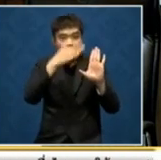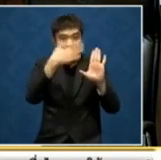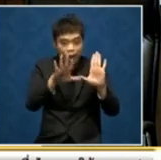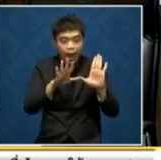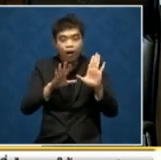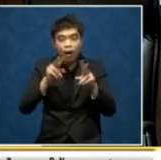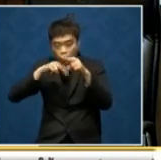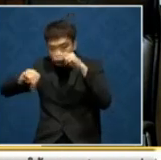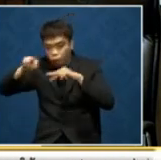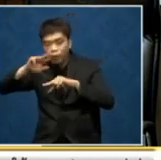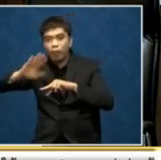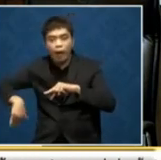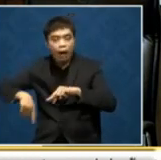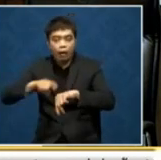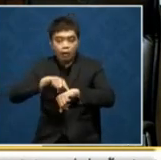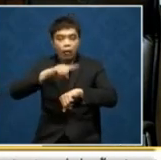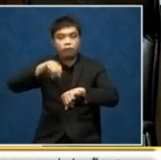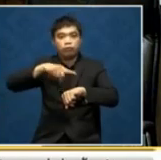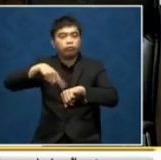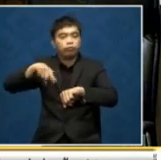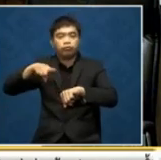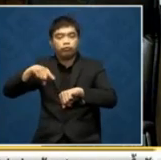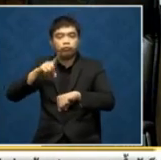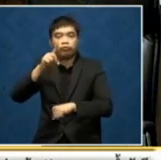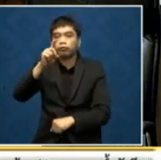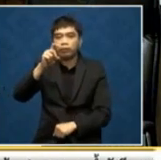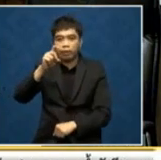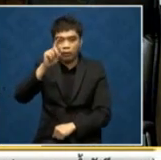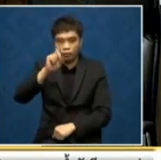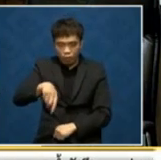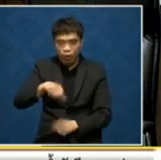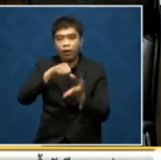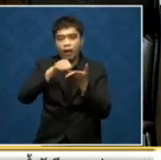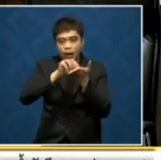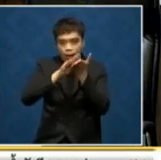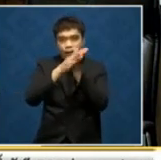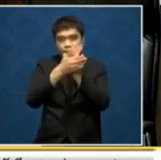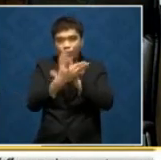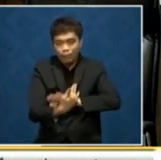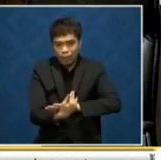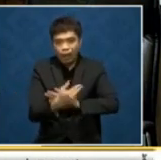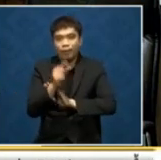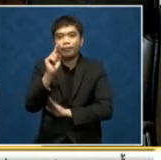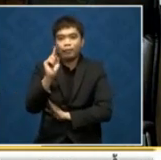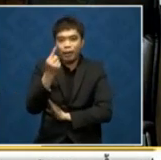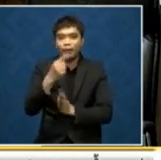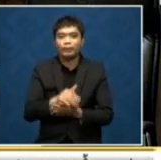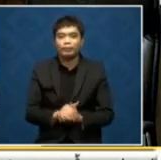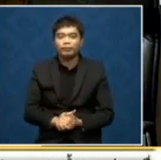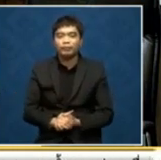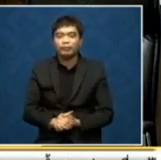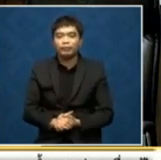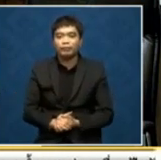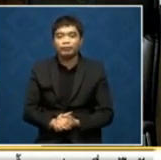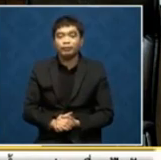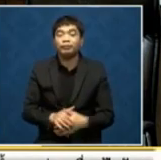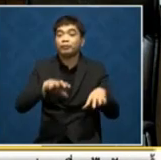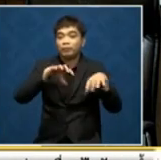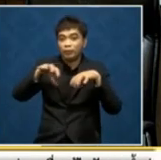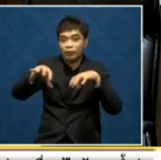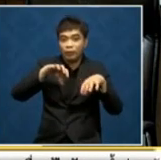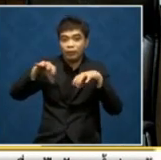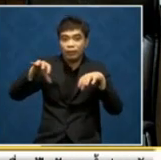เป็นวาระแล้วอ่าเพิ่งมาตรวจสอบนะอันนี้ก็คงจะต้องมีการเอ่อปฏิรูปในส่วนของระบบด้านการเมืองนะครับอ่าส่วนของการบริหารราชการ